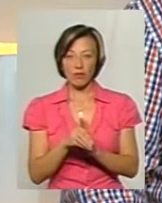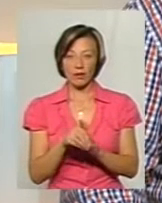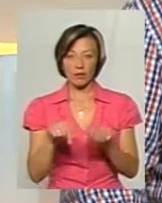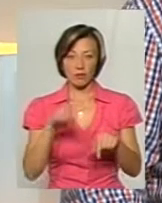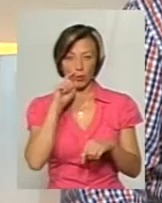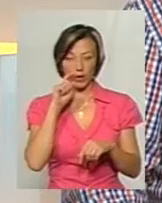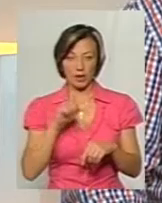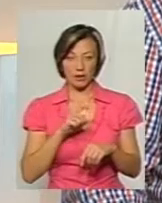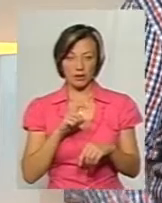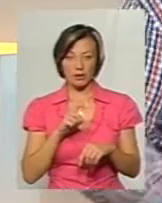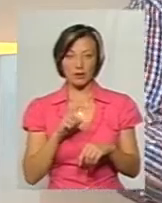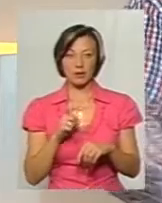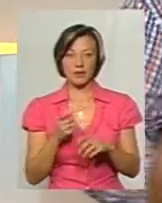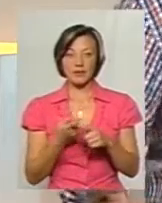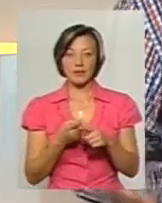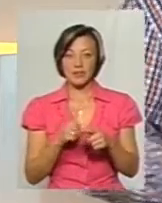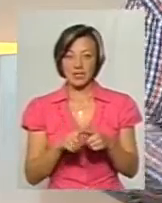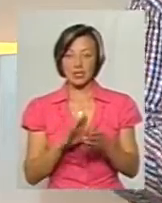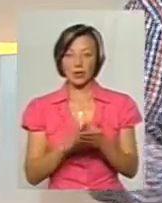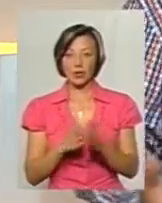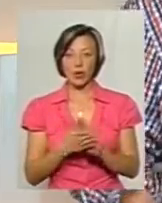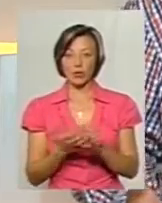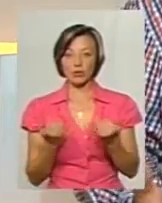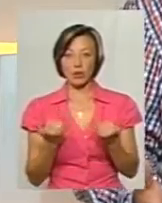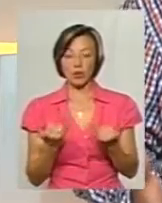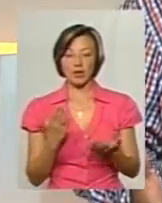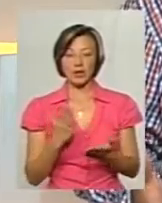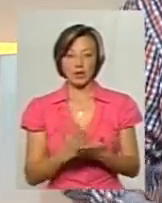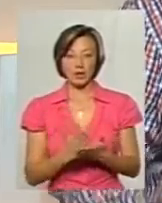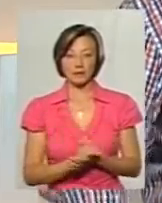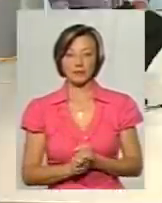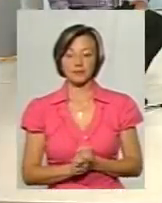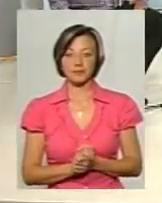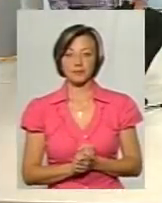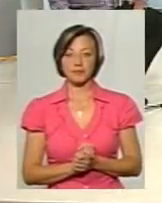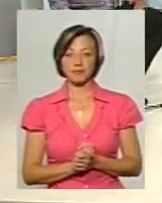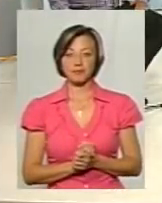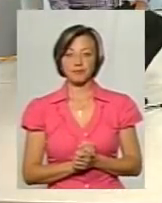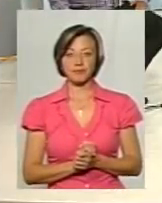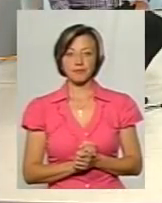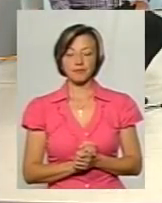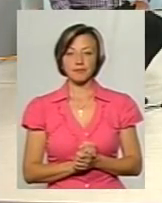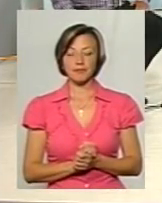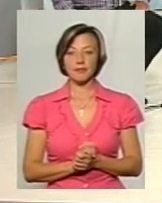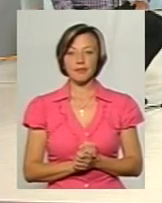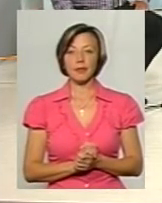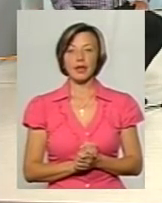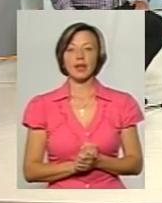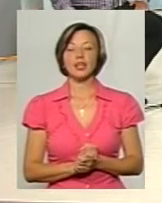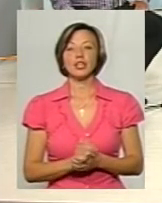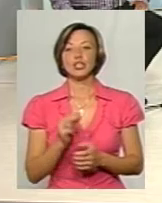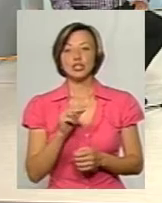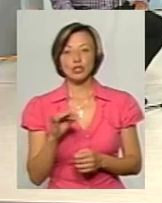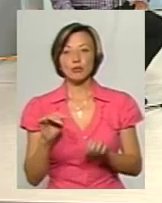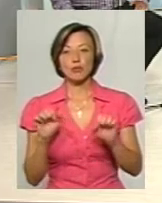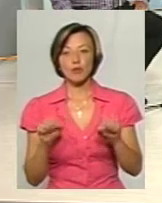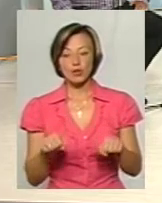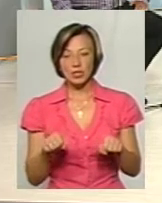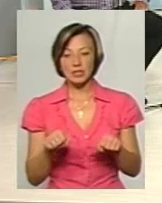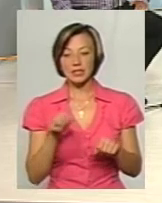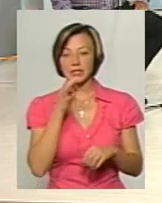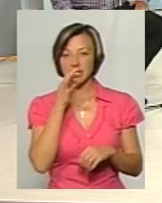Україну. В цій ситуації, яка сьогодні є. Що маємо змінити в той же час? Чи можете назвати, в який